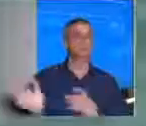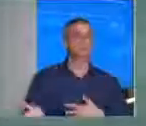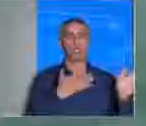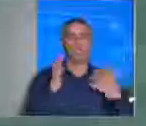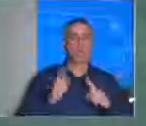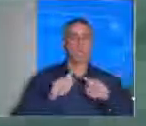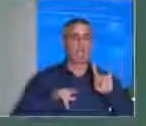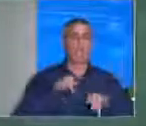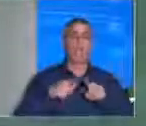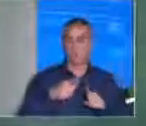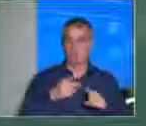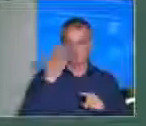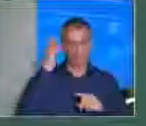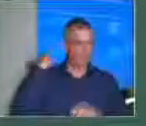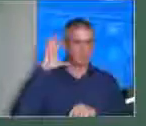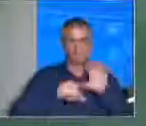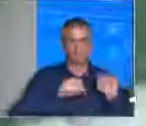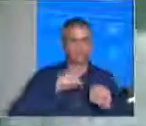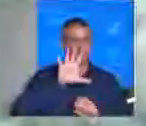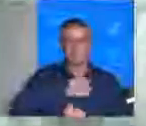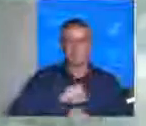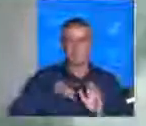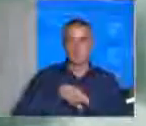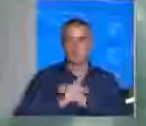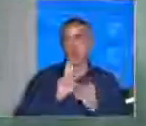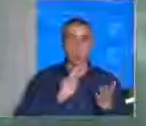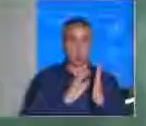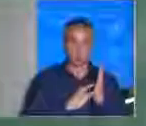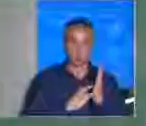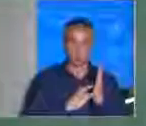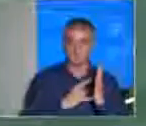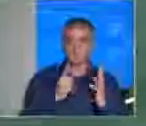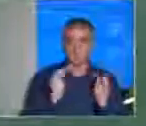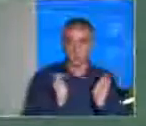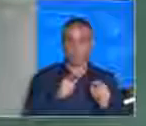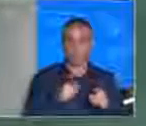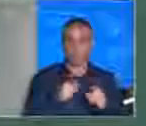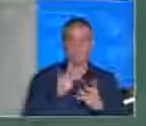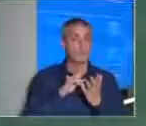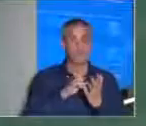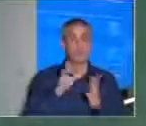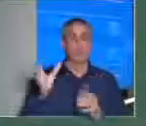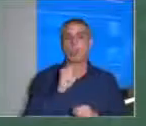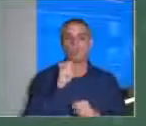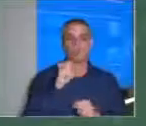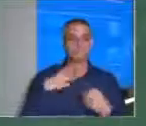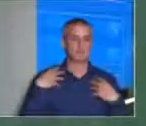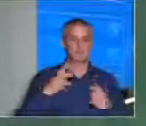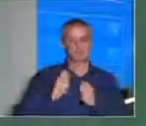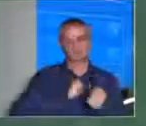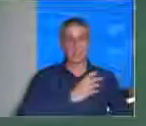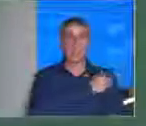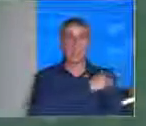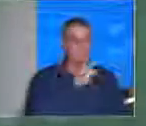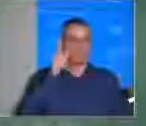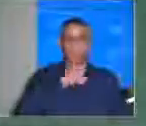משחררת כל מיני חיות כאלה שתפסו ציידים ומבריחים לא חוקיים. אגב, הגורים האלה במקומות מסוימים לוקחים אותם לפרווה, דווקא בסין צריך